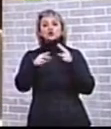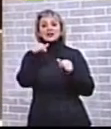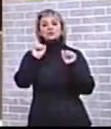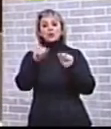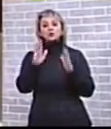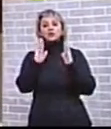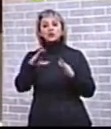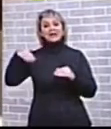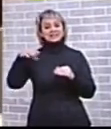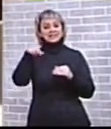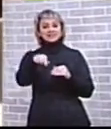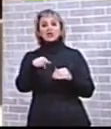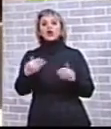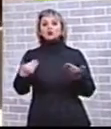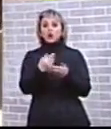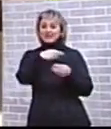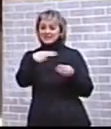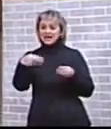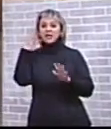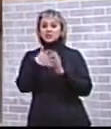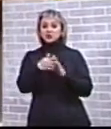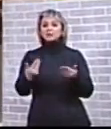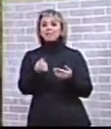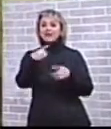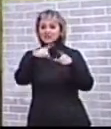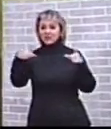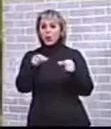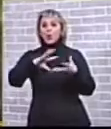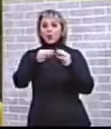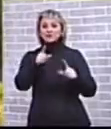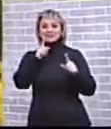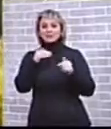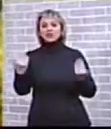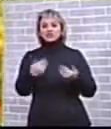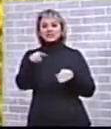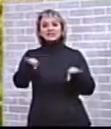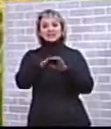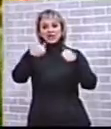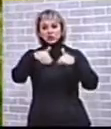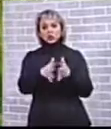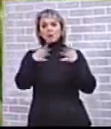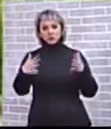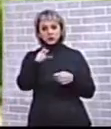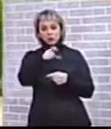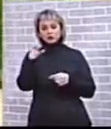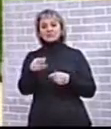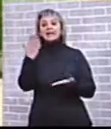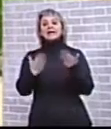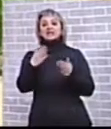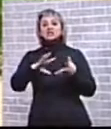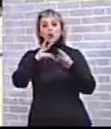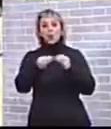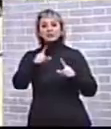можно только на соседей. Новая строка расходов появилась в платежках после общего собрания жильцов. Так решило большинство. Если